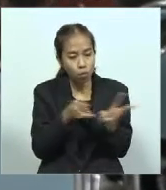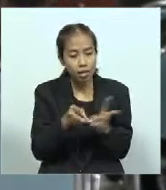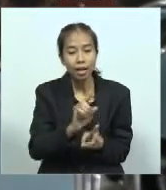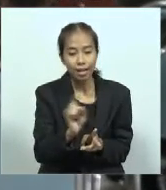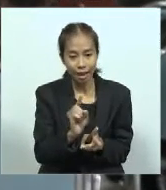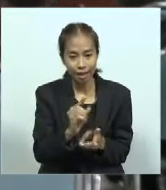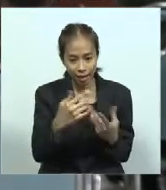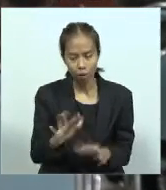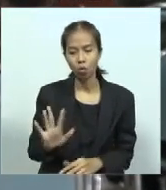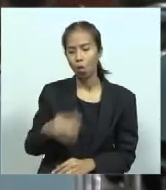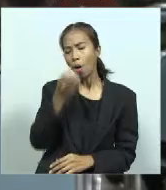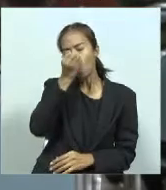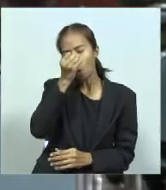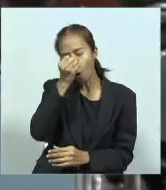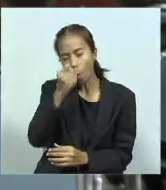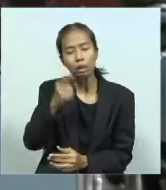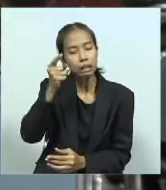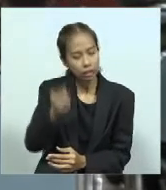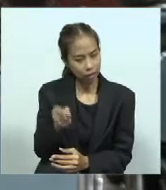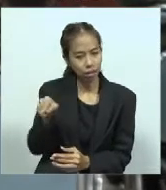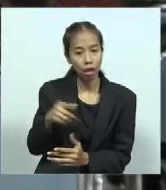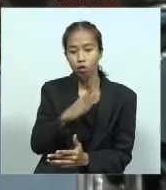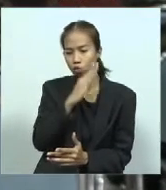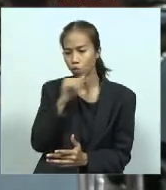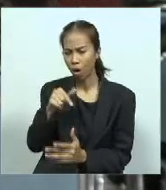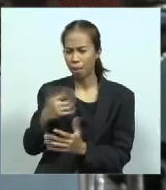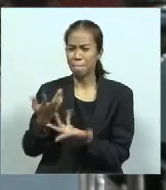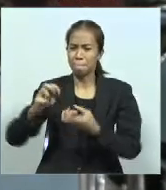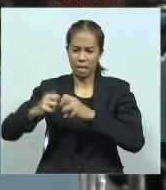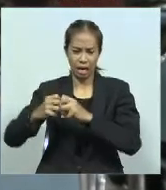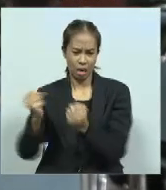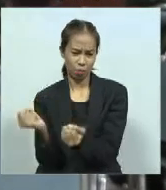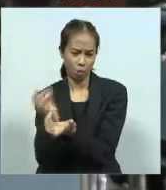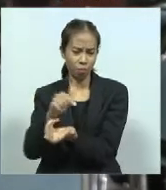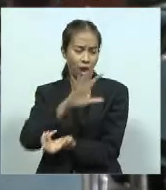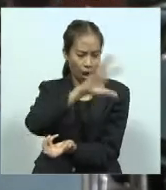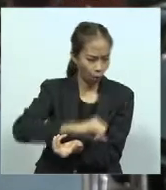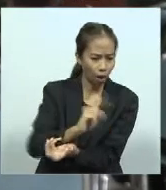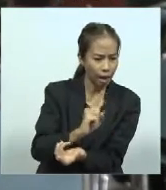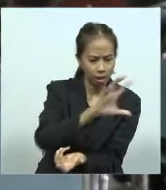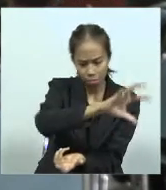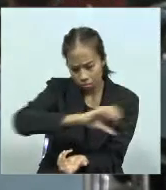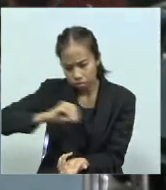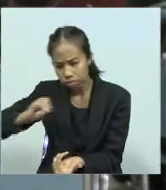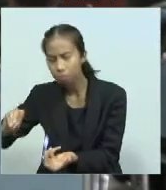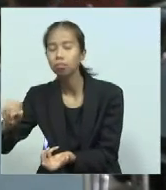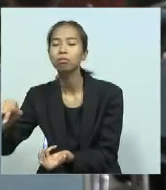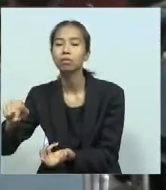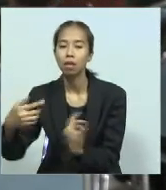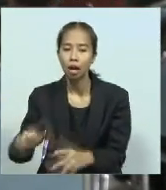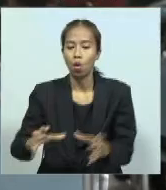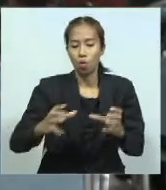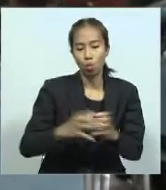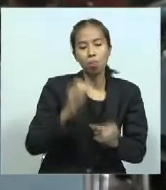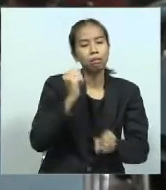ครื่องมือมาใช้อย่างไรแล้วก็การทำบังคับบัญชาการทำงานเป็นทีมเขาจะทำงานกันยังไงอีกอย่างนึง